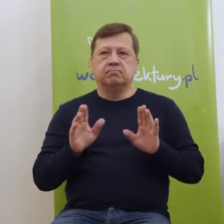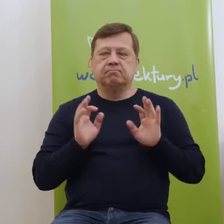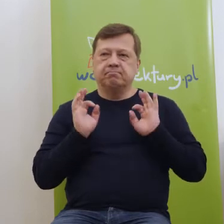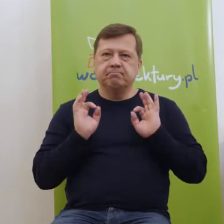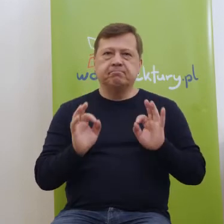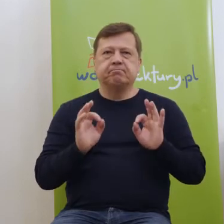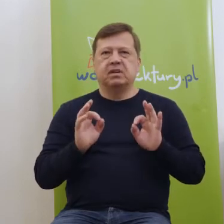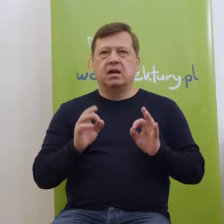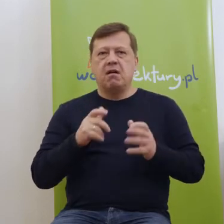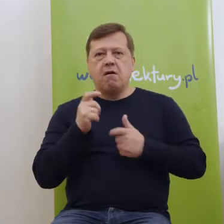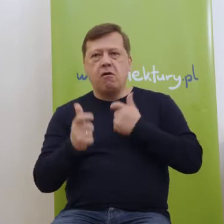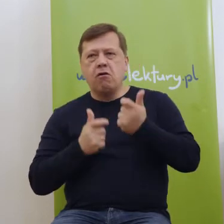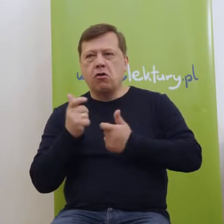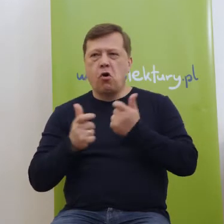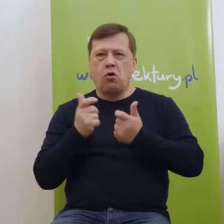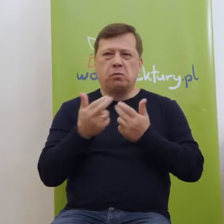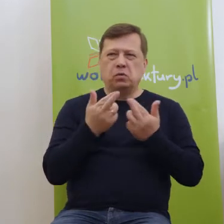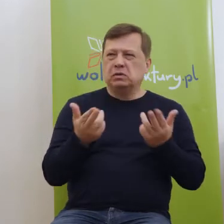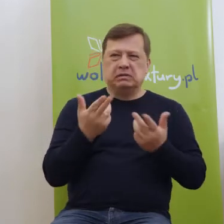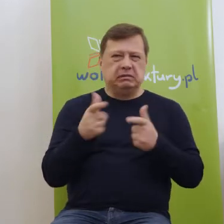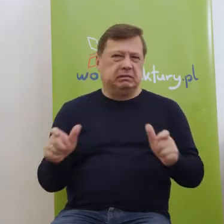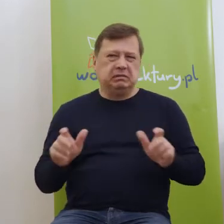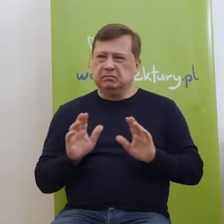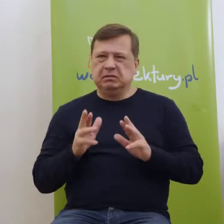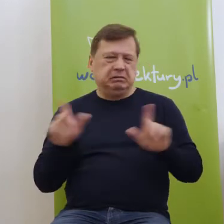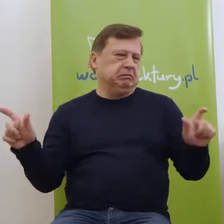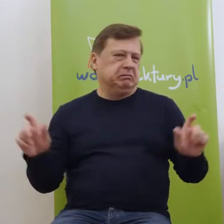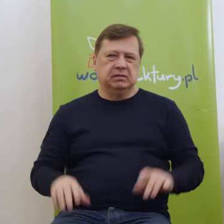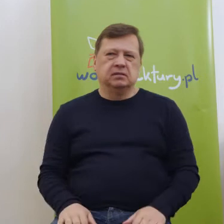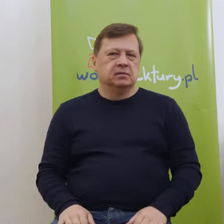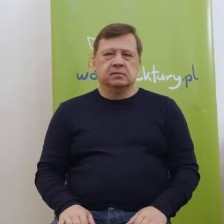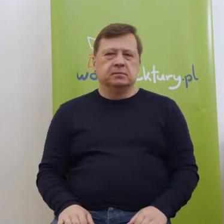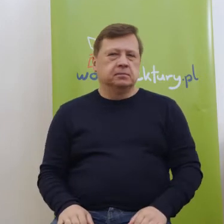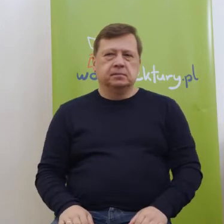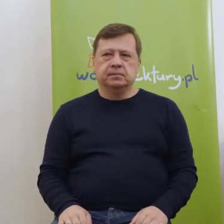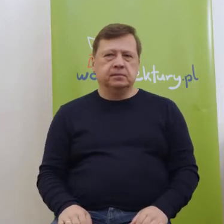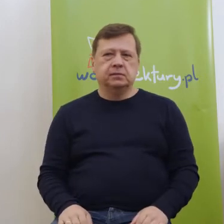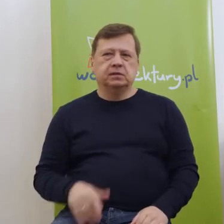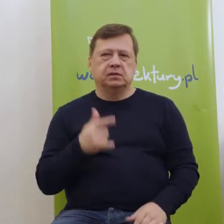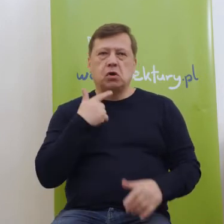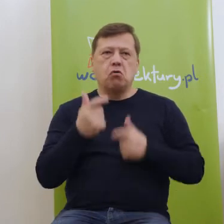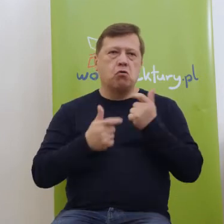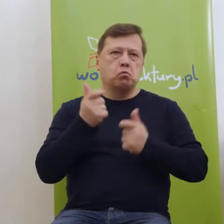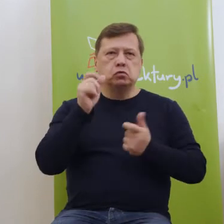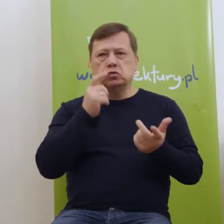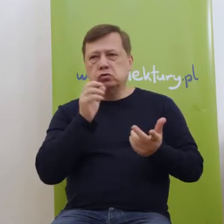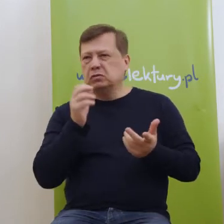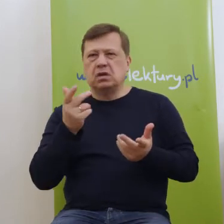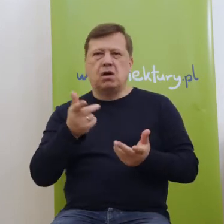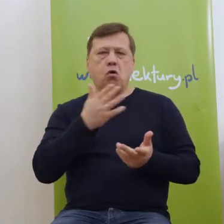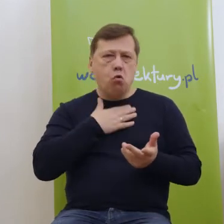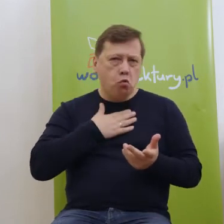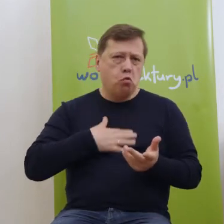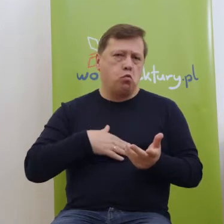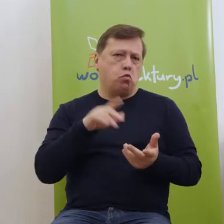nie robi, z żadnych konwenansów i w ogóle z nikogo sobie nic nie robi. Myślę, że bardzo się lubi i to